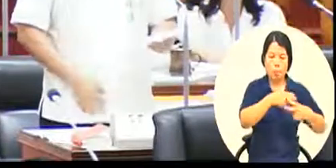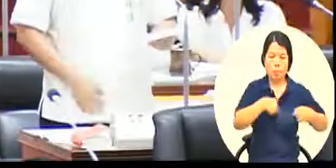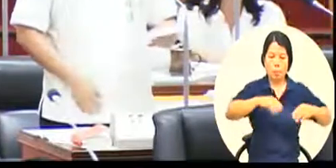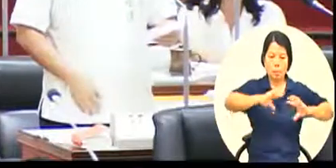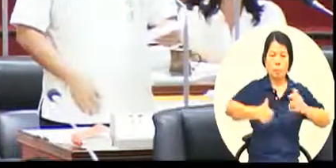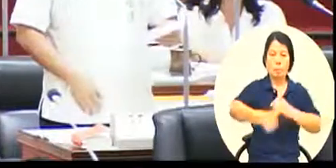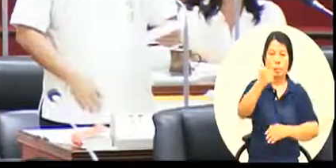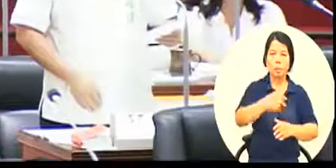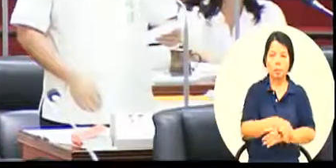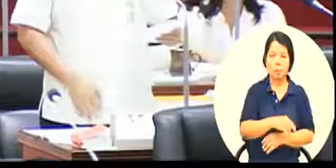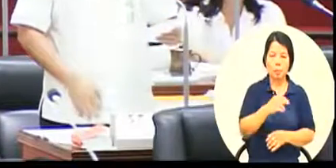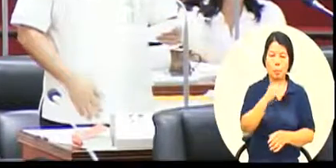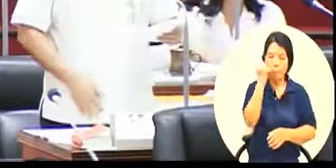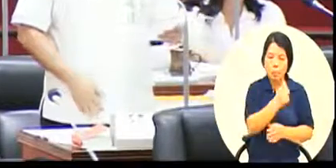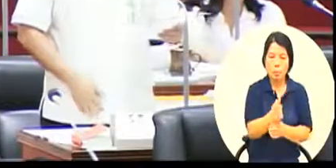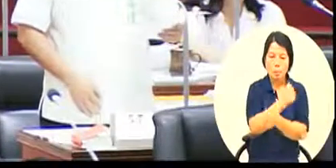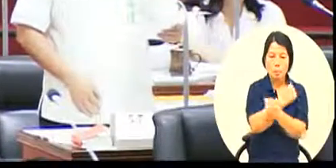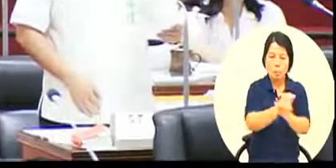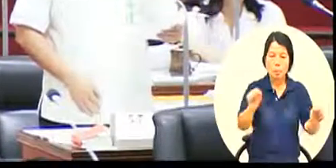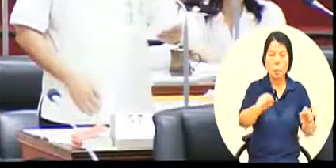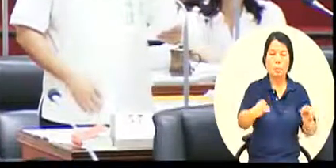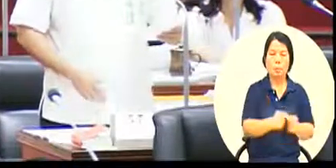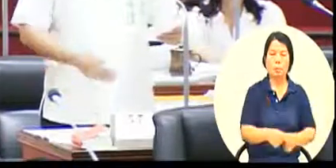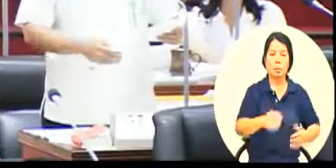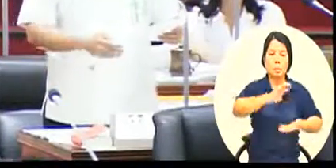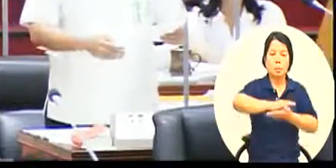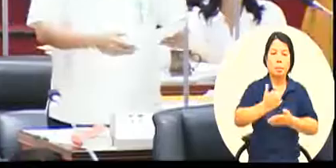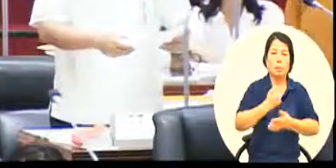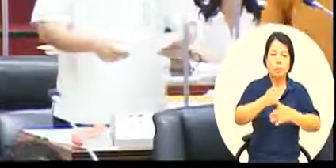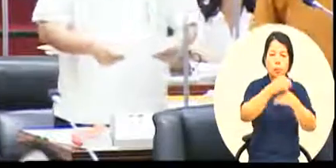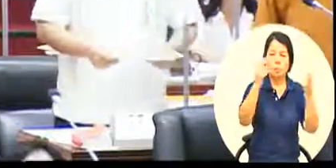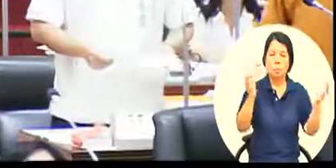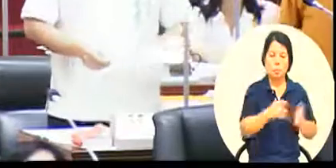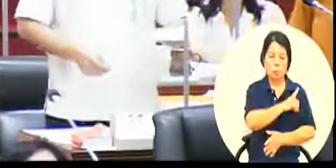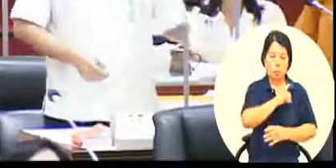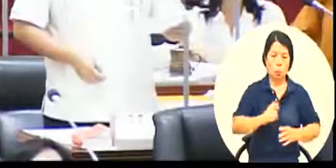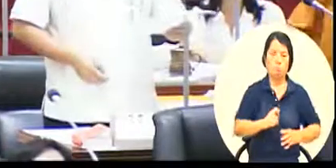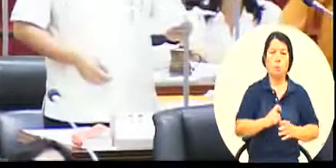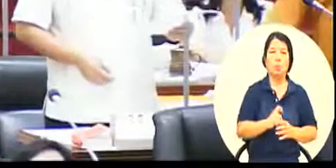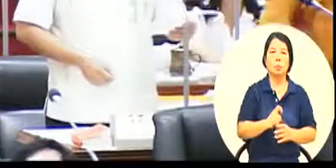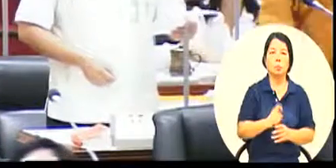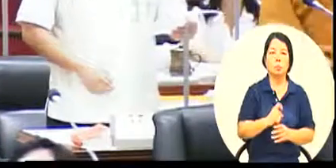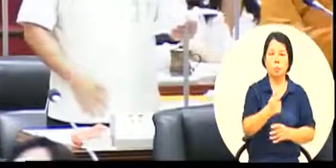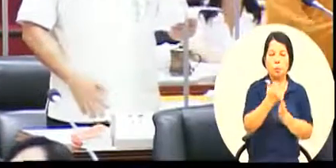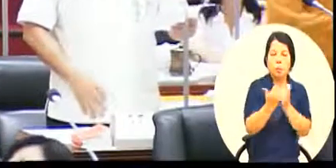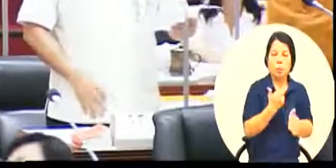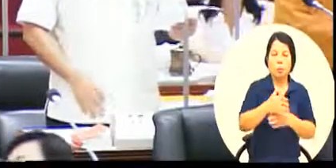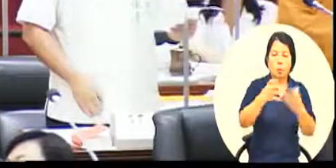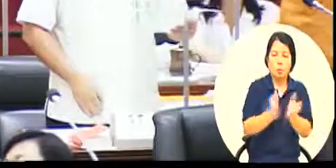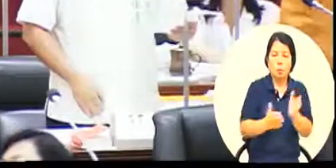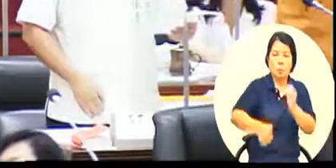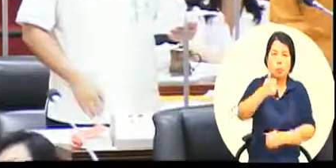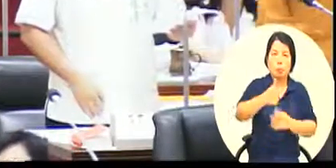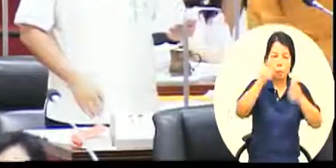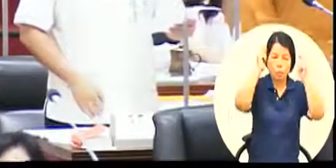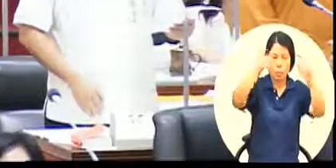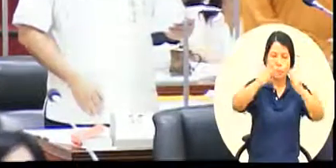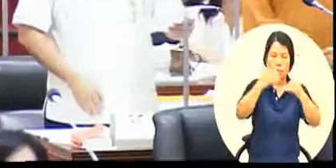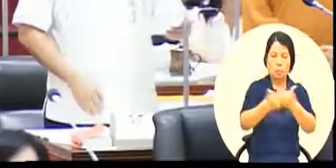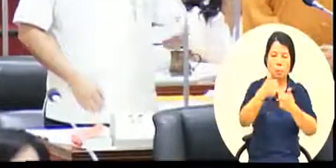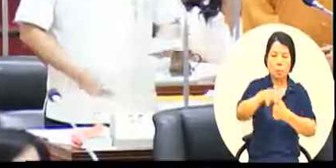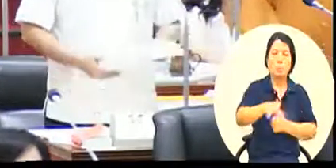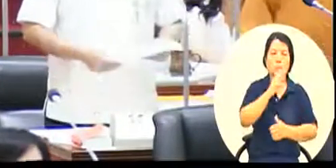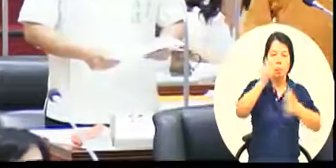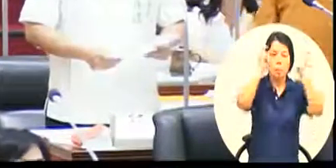统特赦阿扁前总统与郭瑶琪前部长。高雄市议会是高雄最高的民意殿